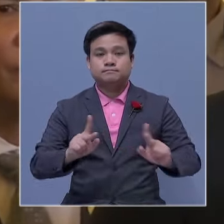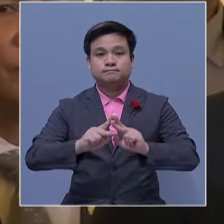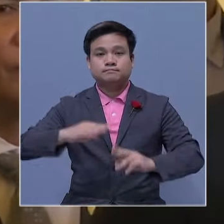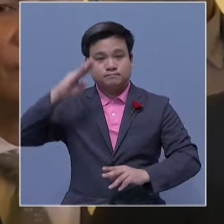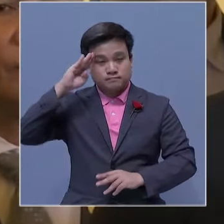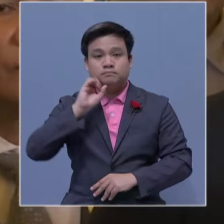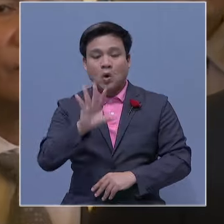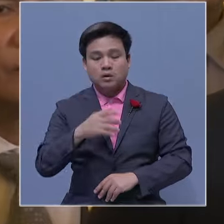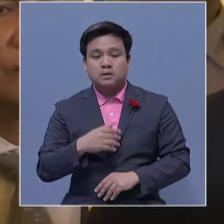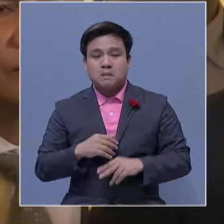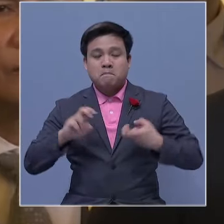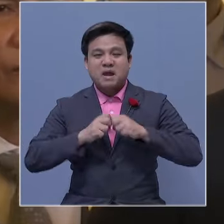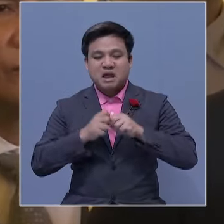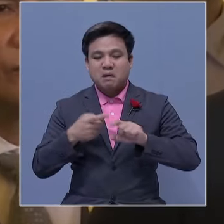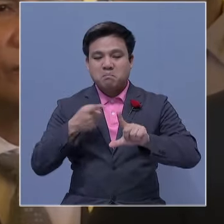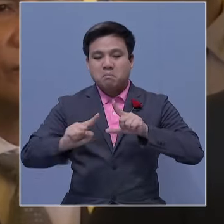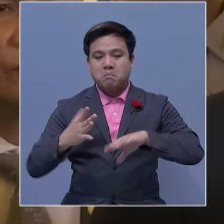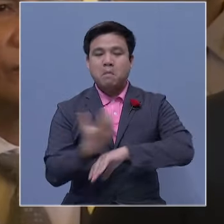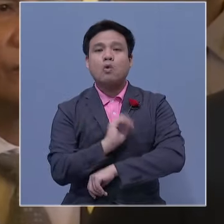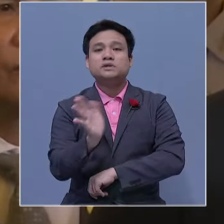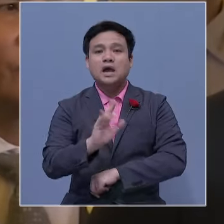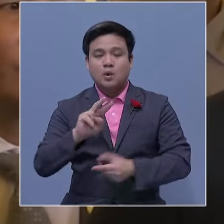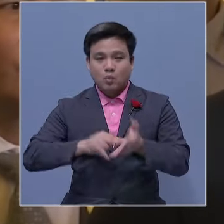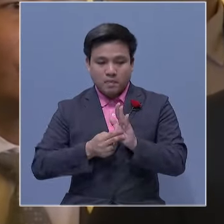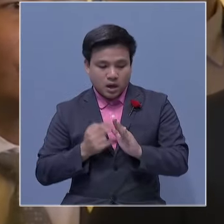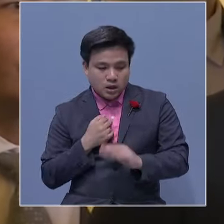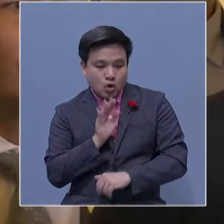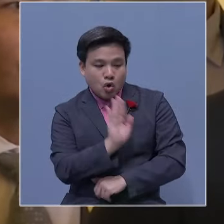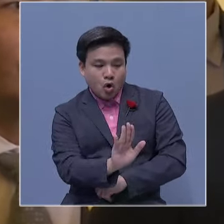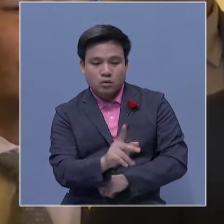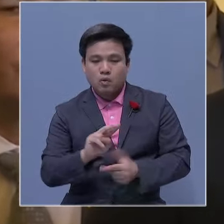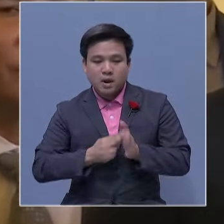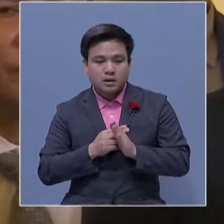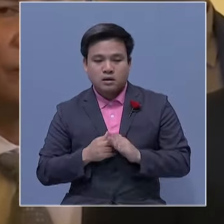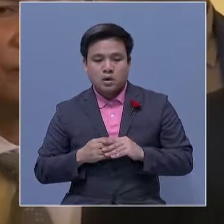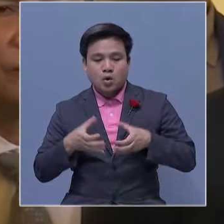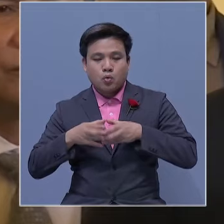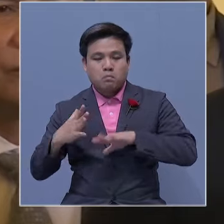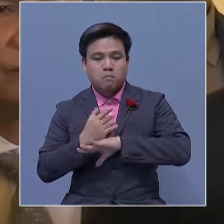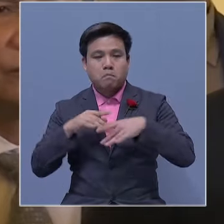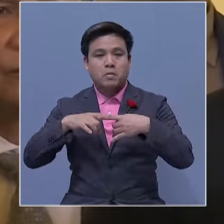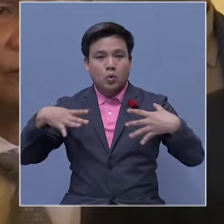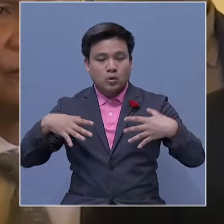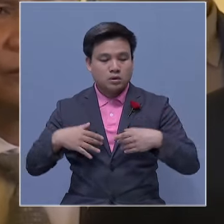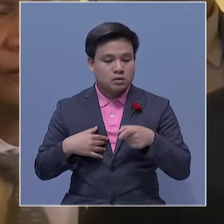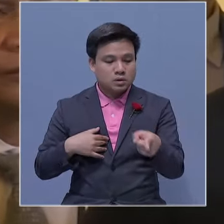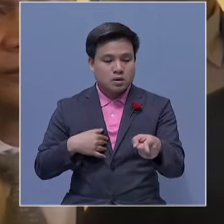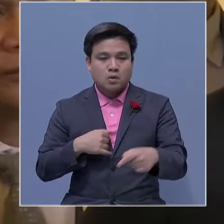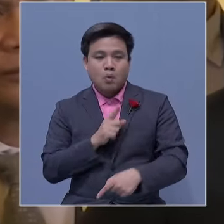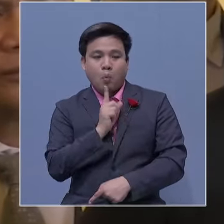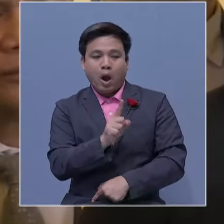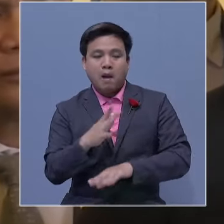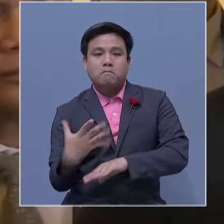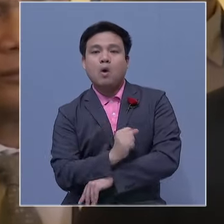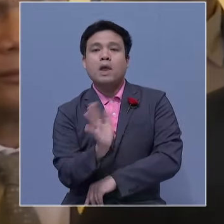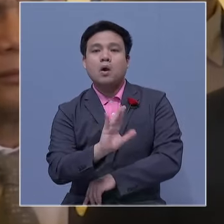เรื่องของคุณจีรัตน์ไปไม่ใช่เรื่องของพรรคของฝ่ายค้านฝ่ายรัฐบาลนะแล้วก็เรื่องของการตรวจ